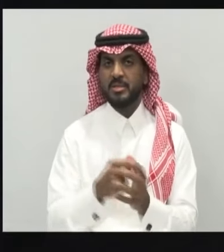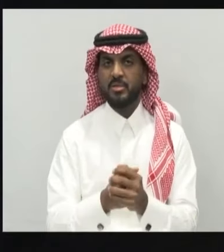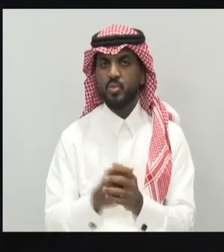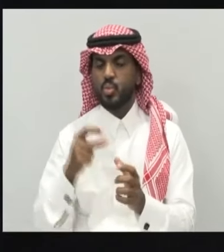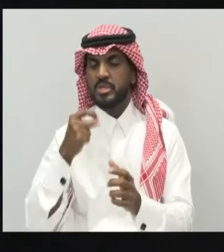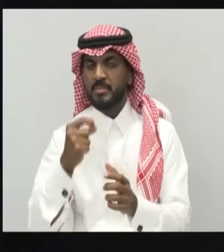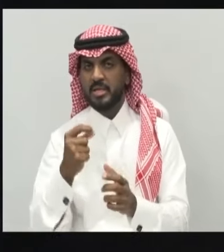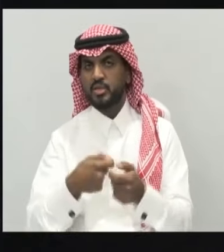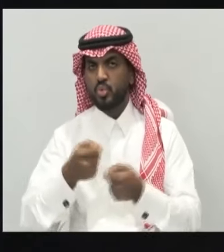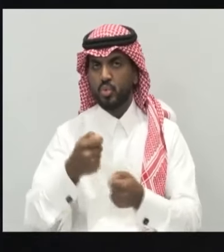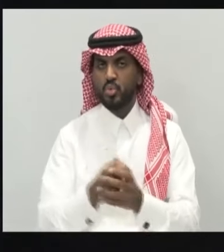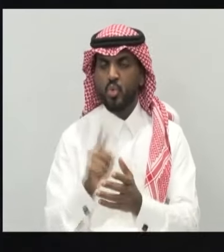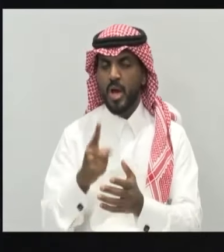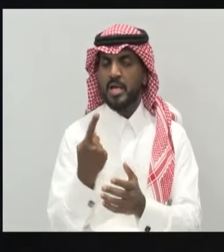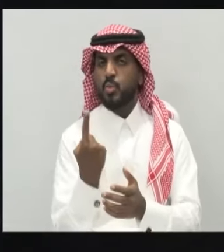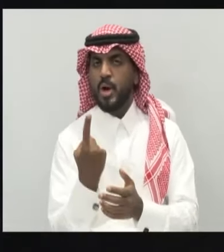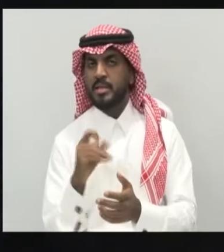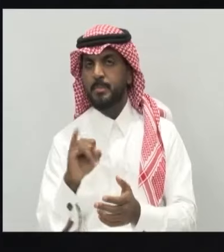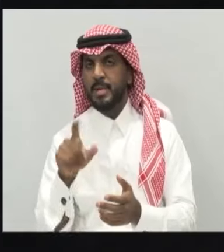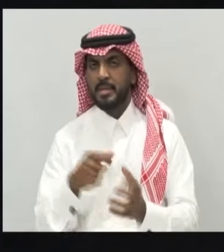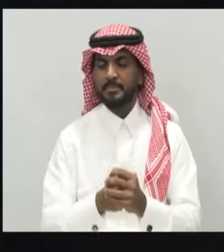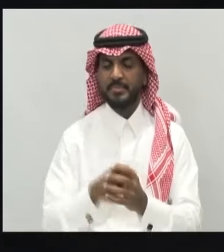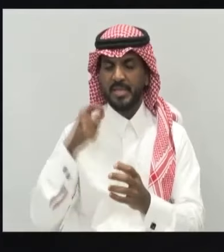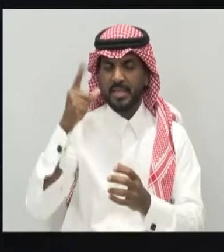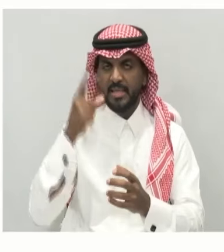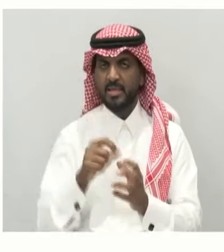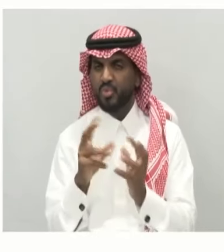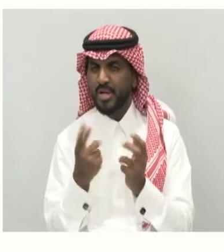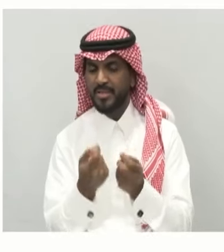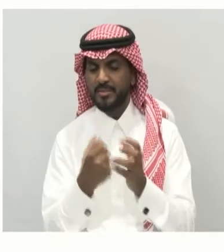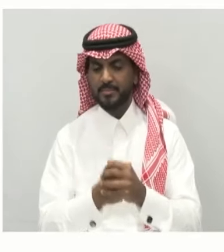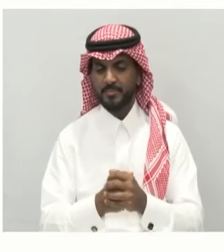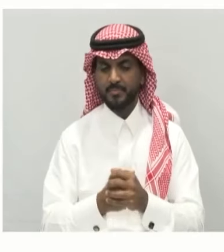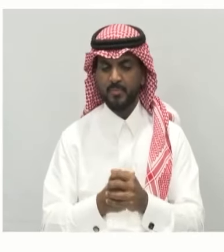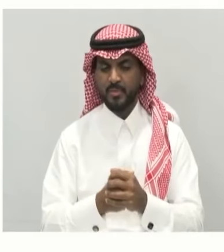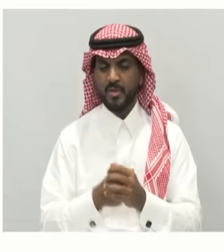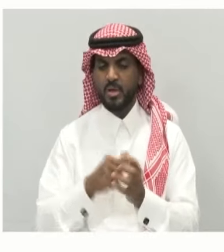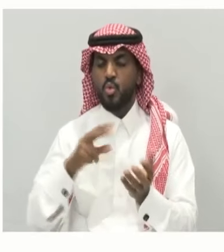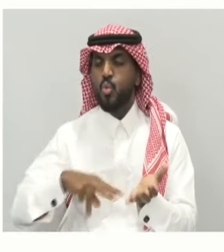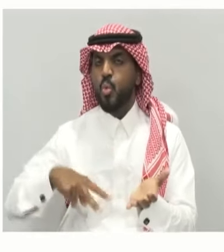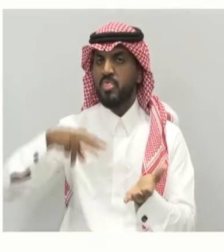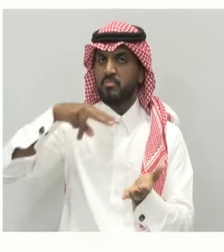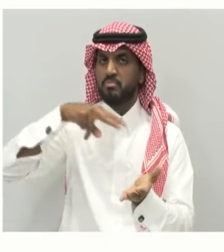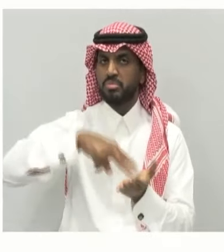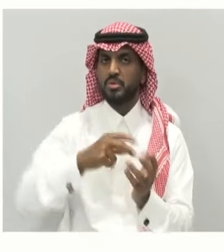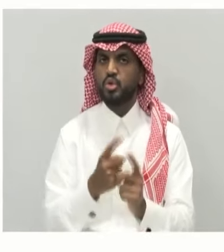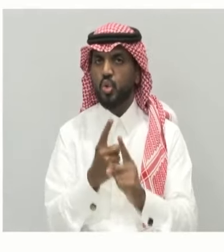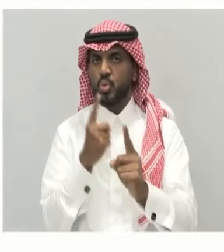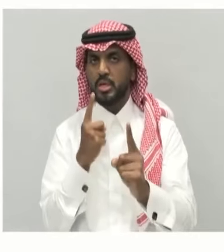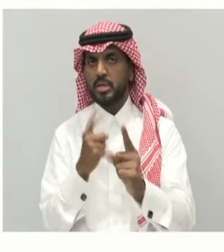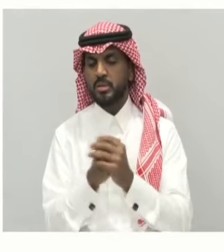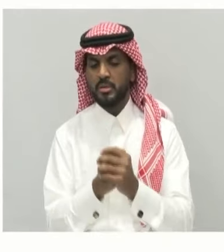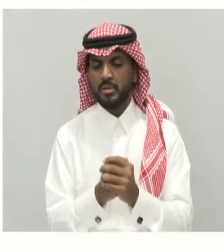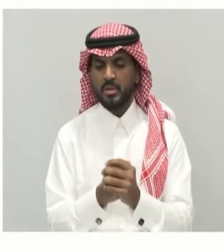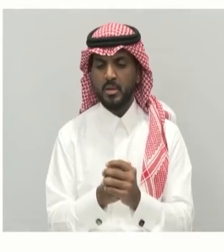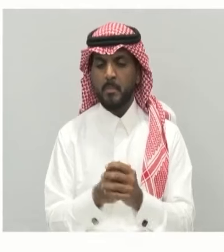النقود 1 ملي نتذكرها يا ابطال حتى نستطيع ان نقدر الوثب الطويل بقي الرقم العالمي